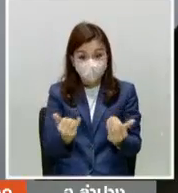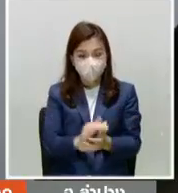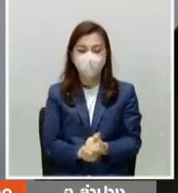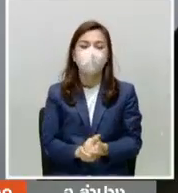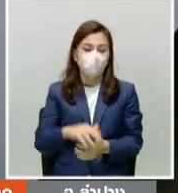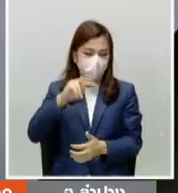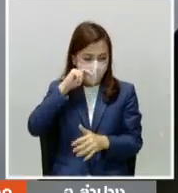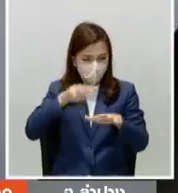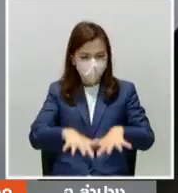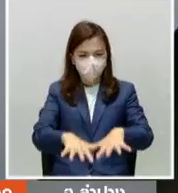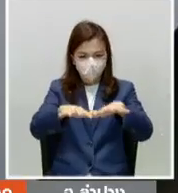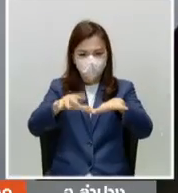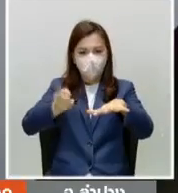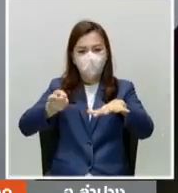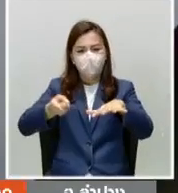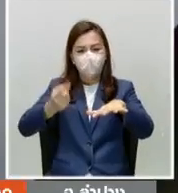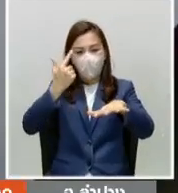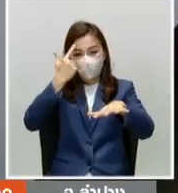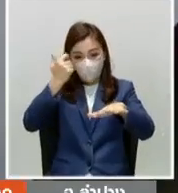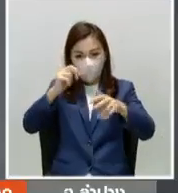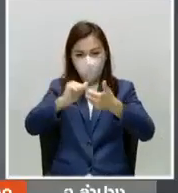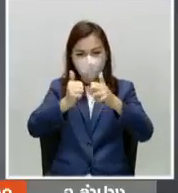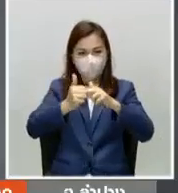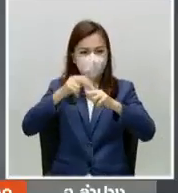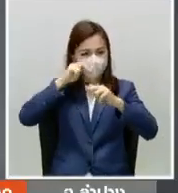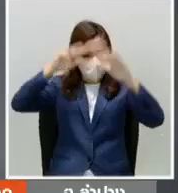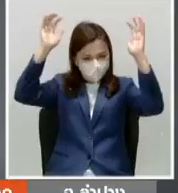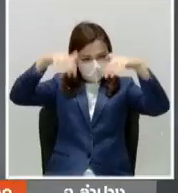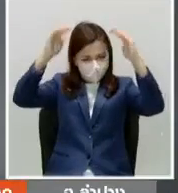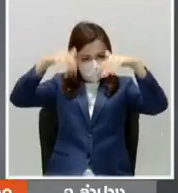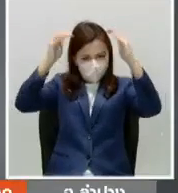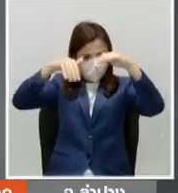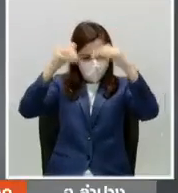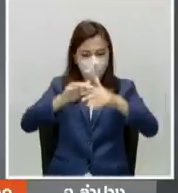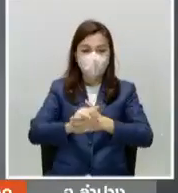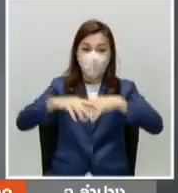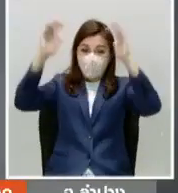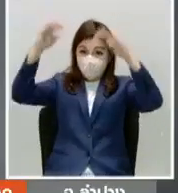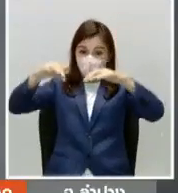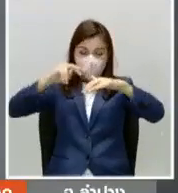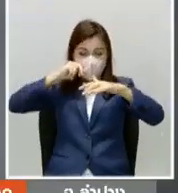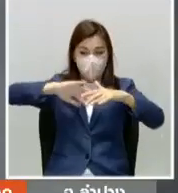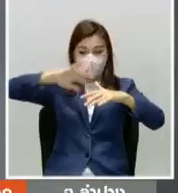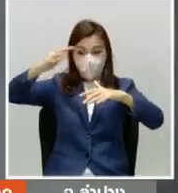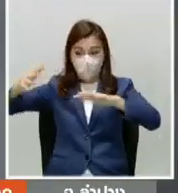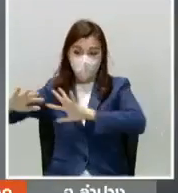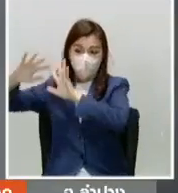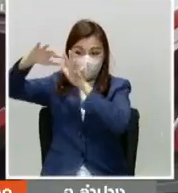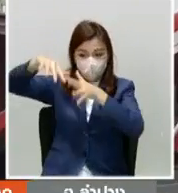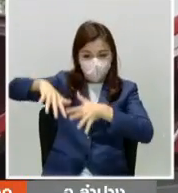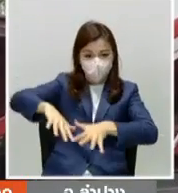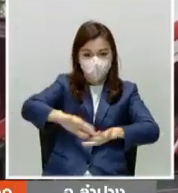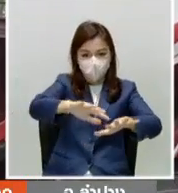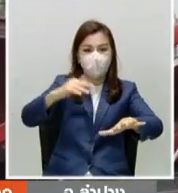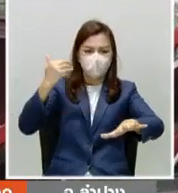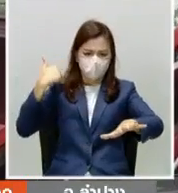ไม่คลี่คลายลงไปนะคะเนื่องจากยังคงมีฝนตกลงมาเติมในพื้นที่มีน้ำป่าทะลักลงมาต่อเนื่องซึ่งหมู่บ้าน